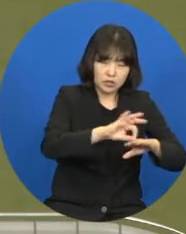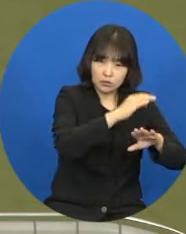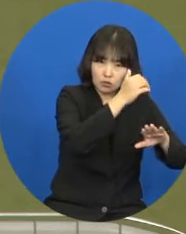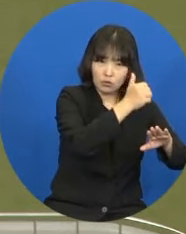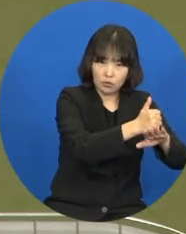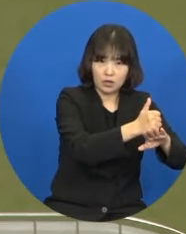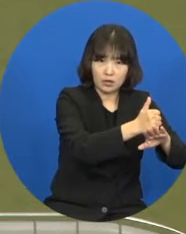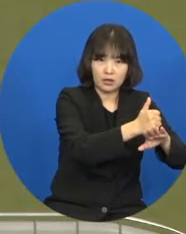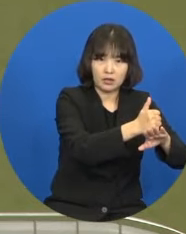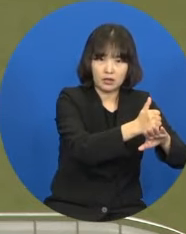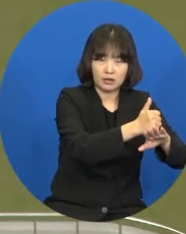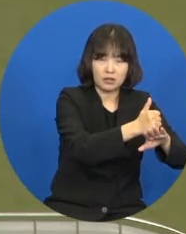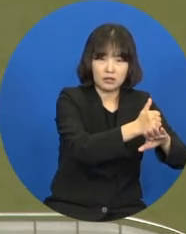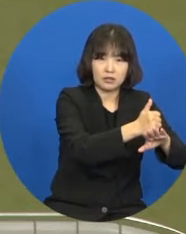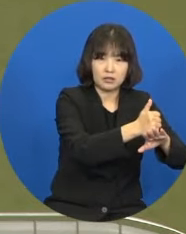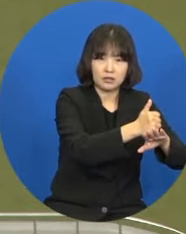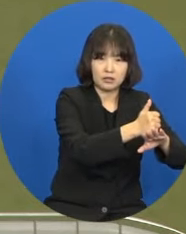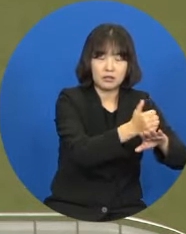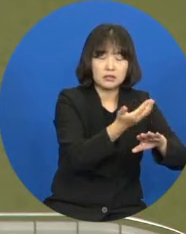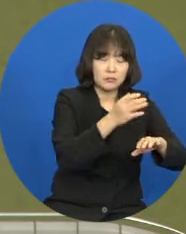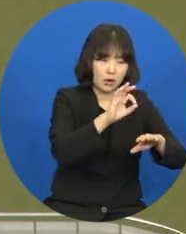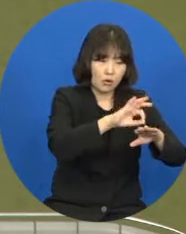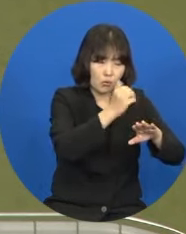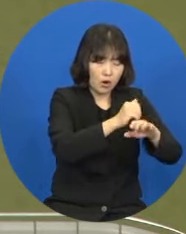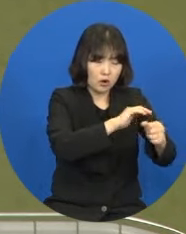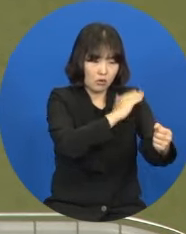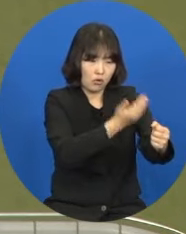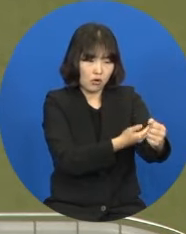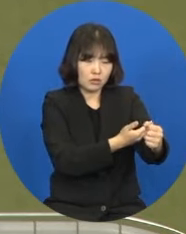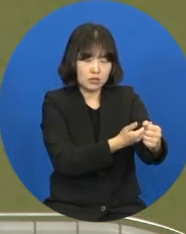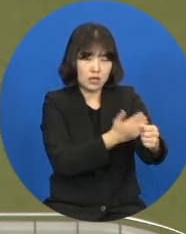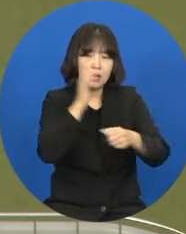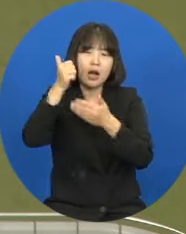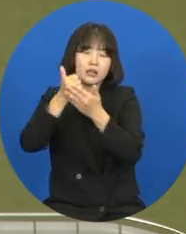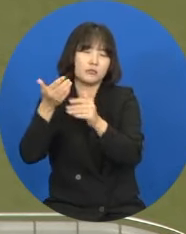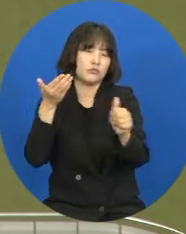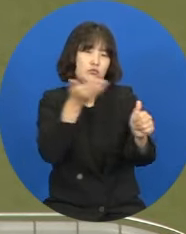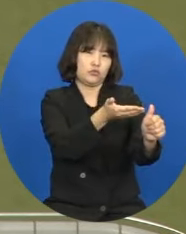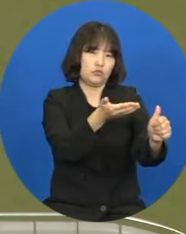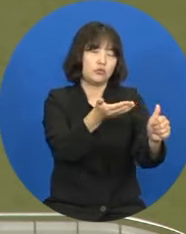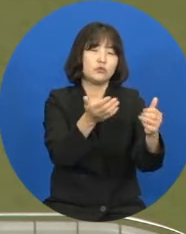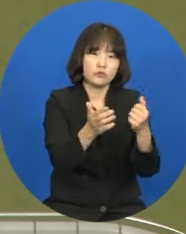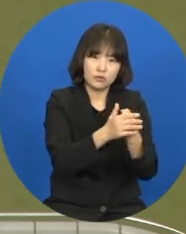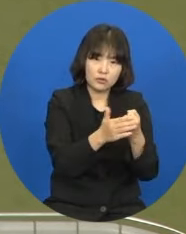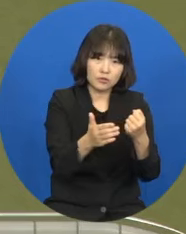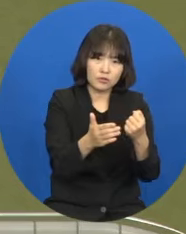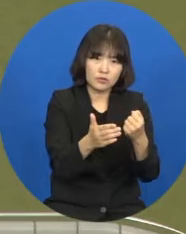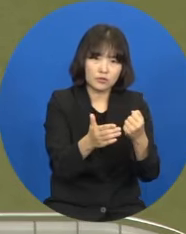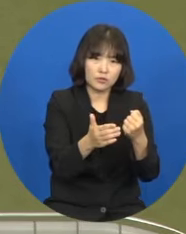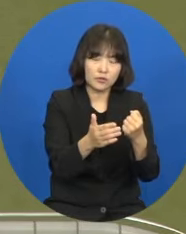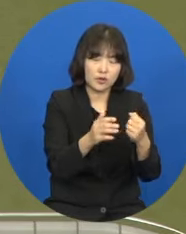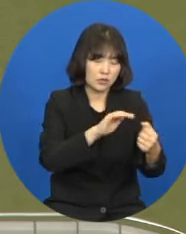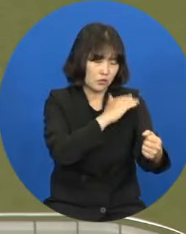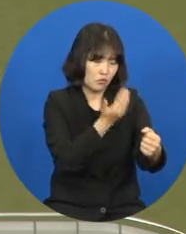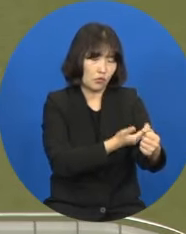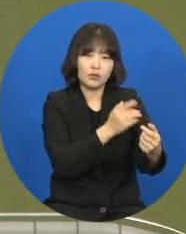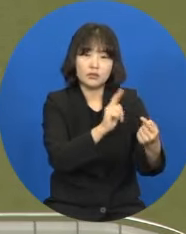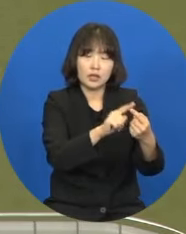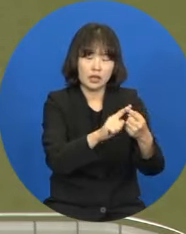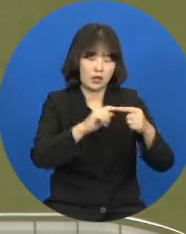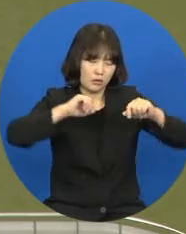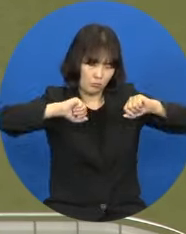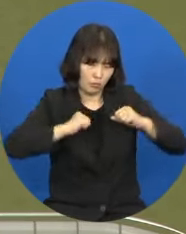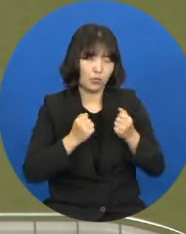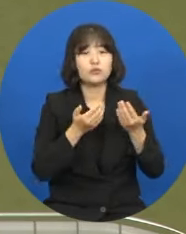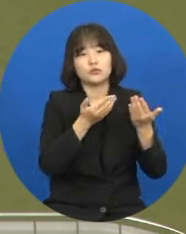맞지만이 왕이라고 하는 권세는 하나님으로부터 온 것이기 때문에 그 권위에 대해서는 복정 하는